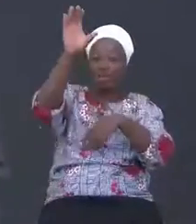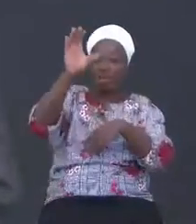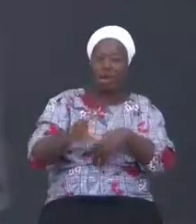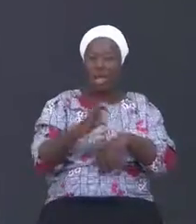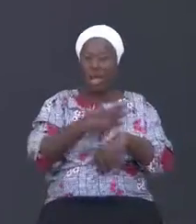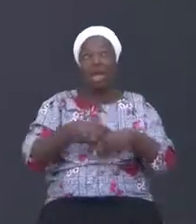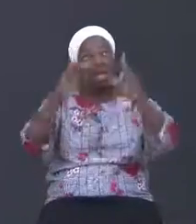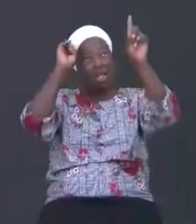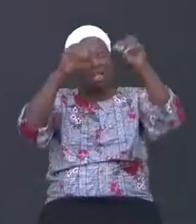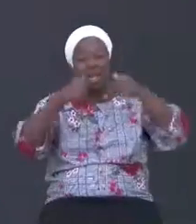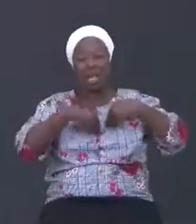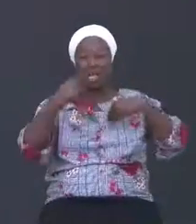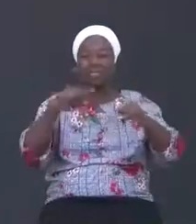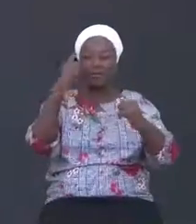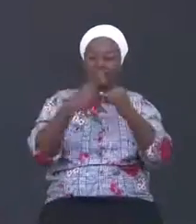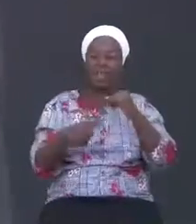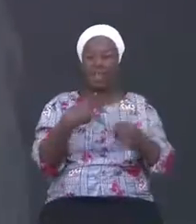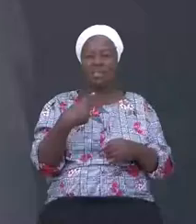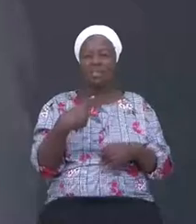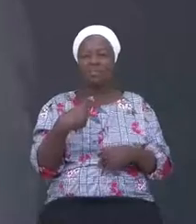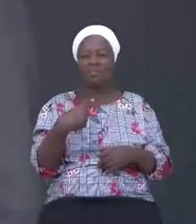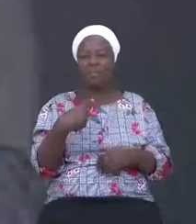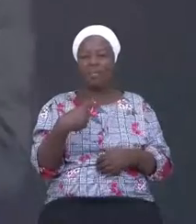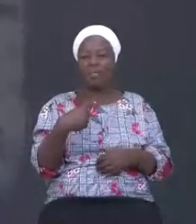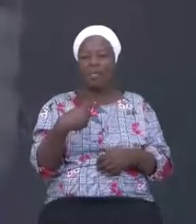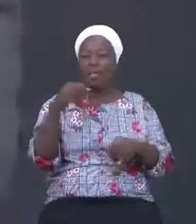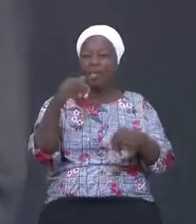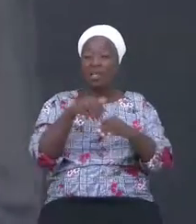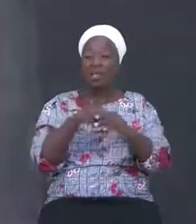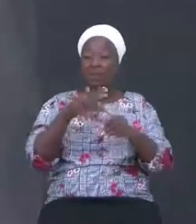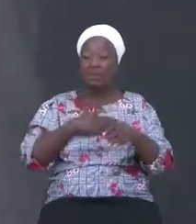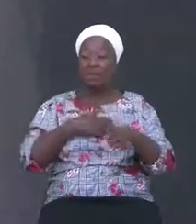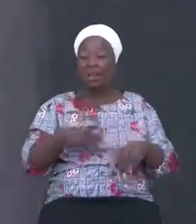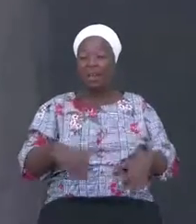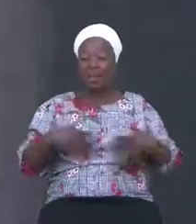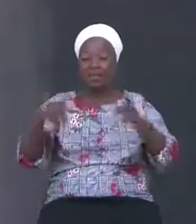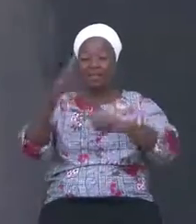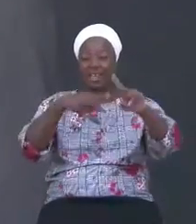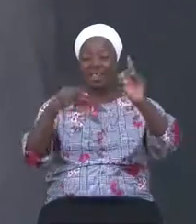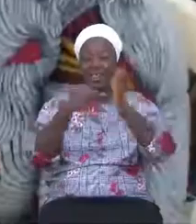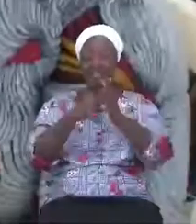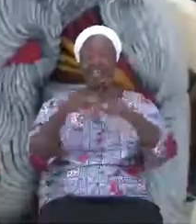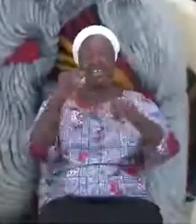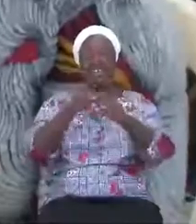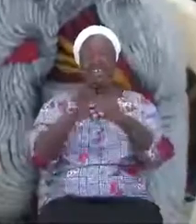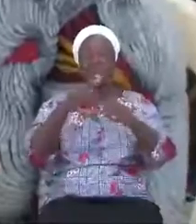et il a le dernier mot. Dans ma vie, il a le dernier mot.